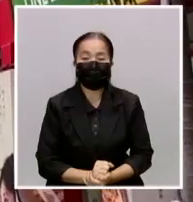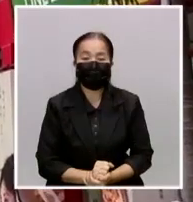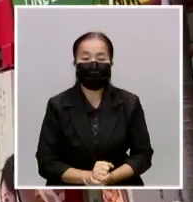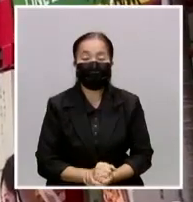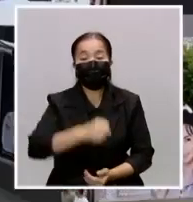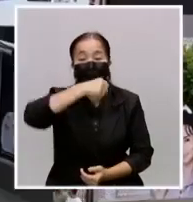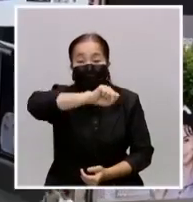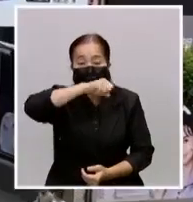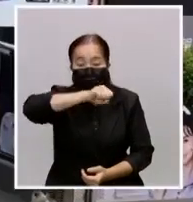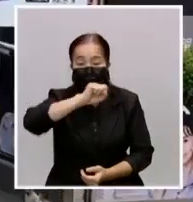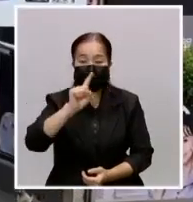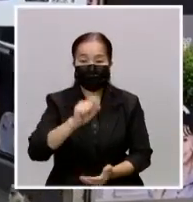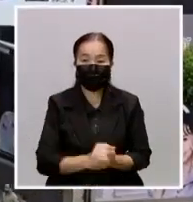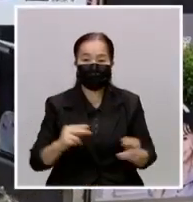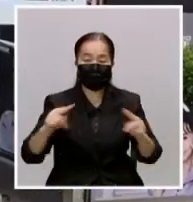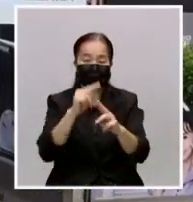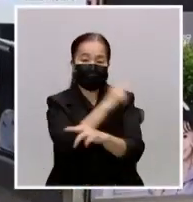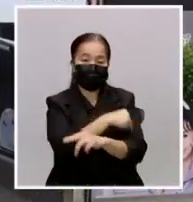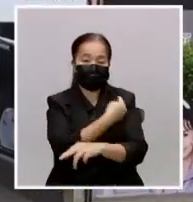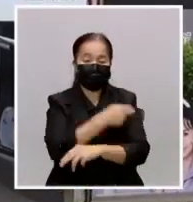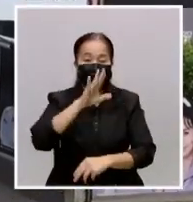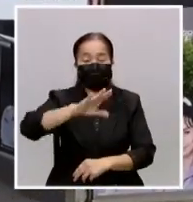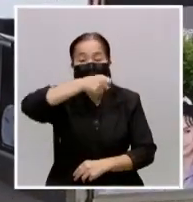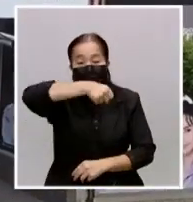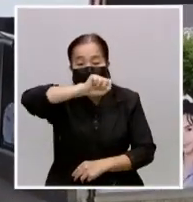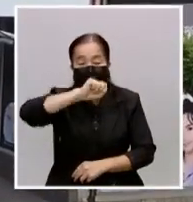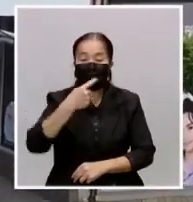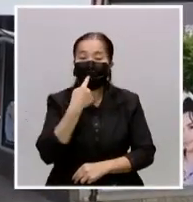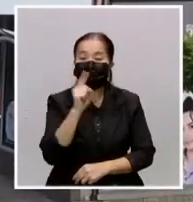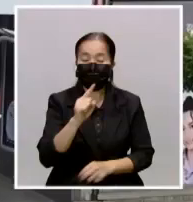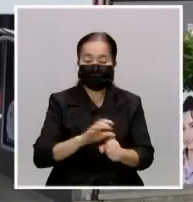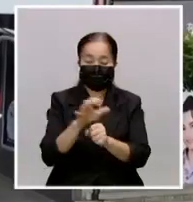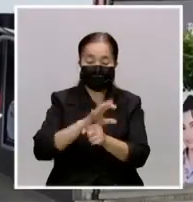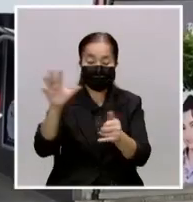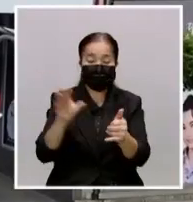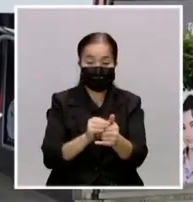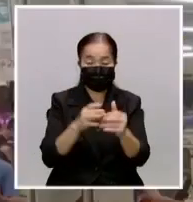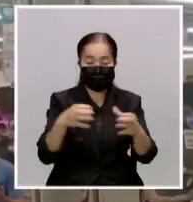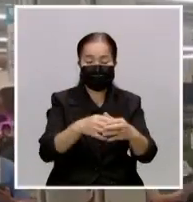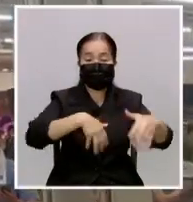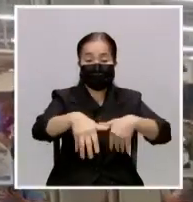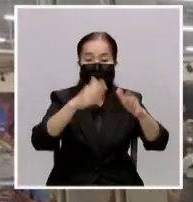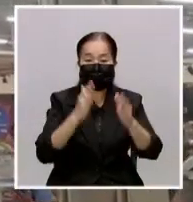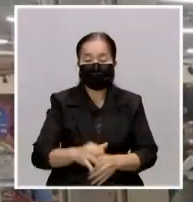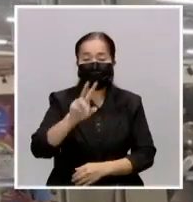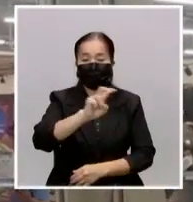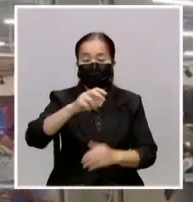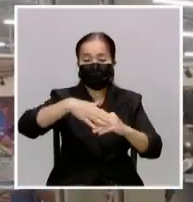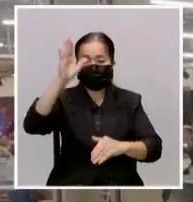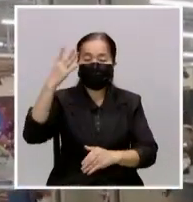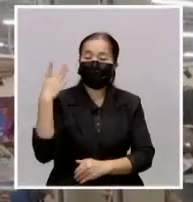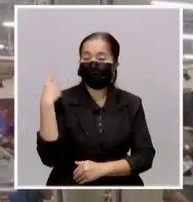ที่ไต้หวันกันหน่อยนะครับกระทรวงสาธารณสุขไต้หวันเปิดเผยพบผู้ติดเชื้อโควิด-19 ในชุมชนรายใหม่ถึง206คนเมื่อวาน